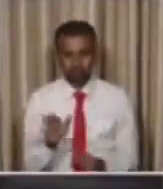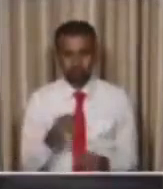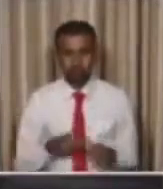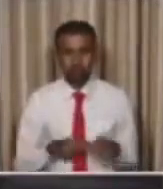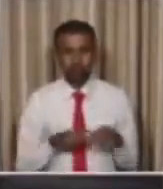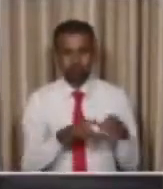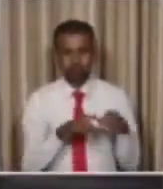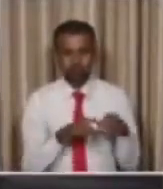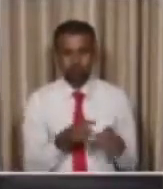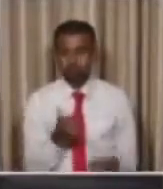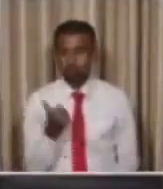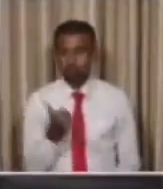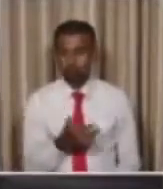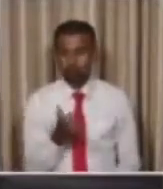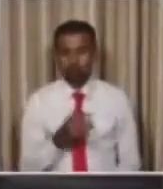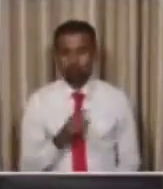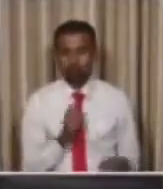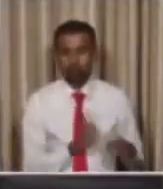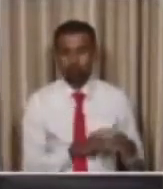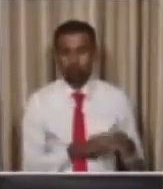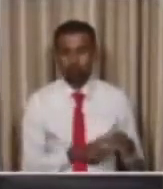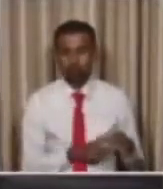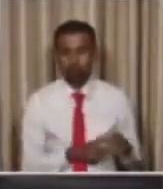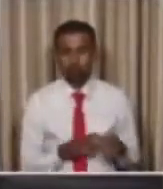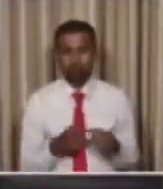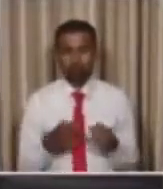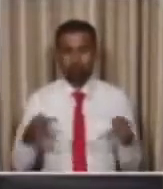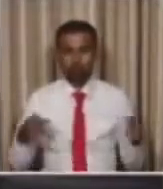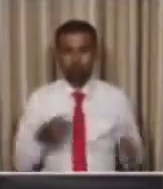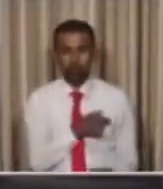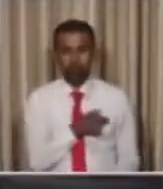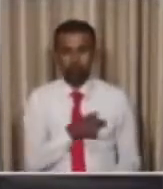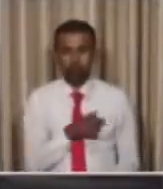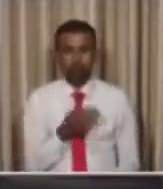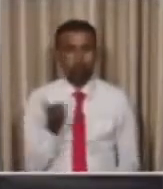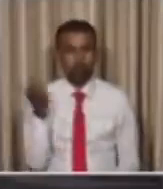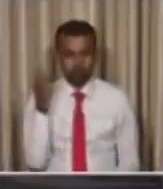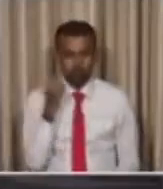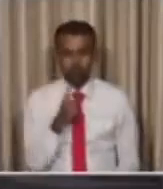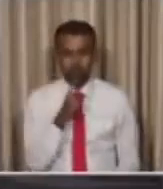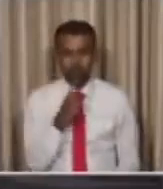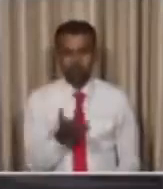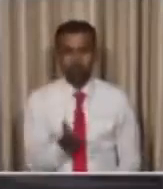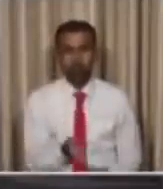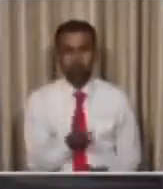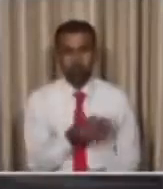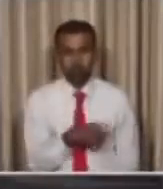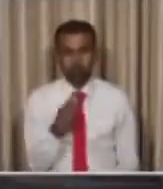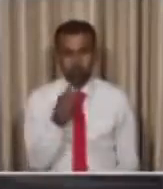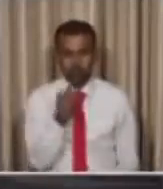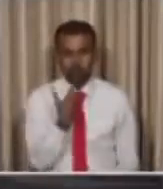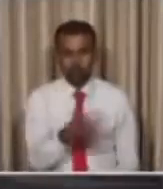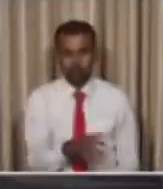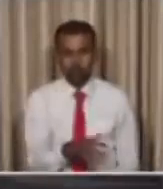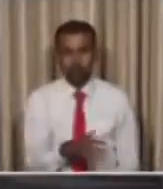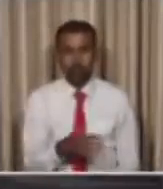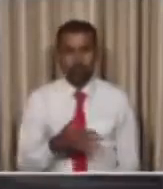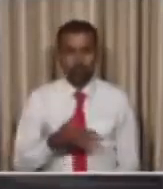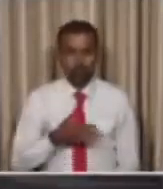ප්‍රශ්නේ අහන්නේ මේක වැදගත් ප්‍රශ්නයක්. විපක්ෂ නායකතුමාත් පහුගියදා මේක මතු කරා මමත් ඊට කලින් මතු කරා